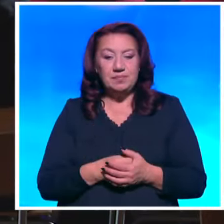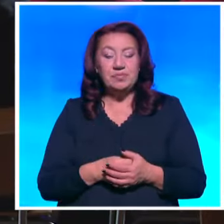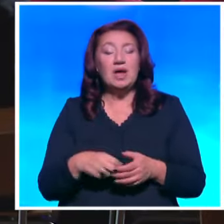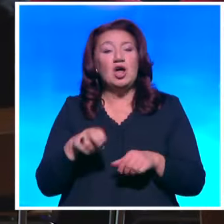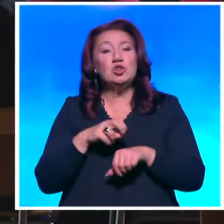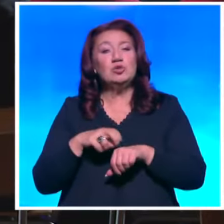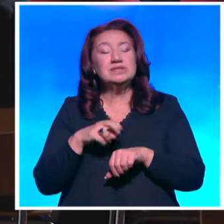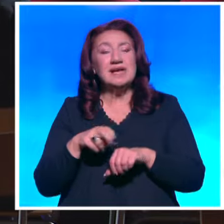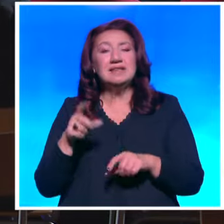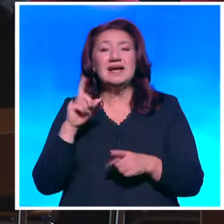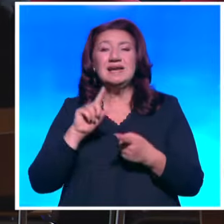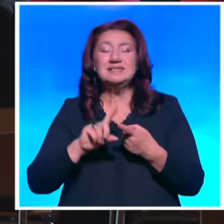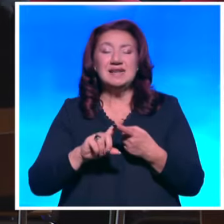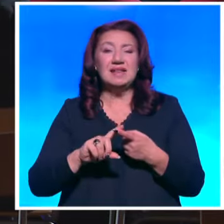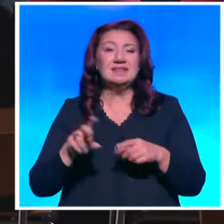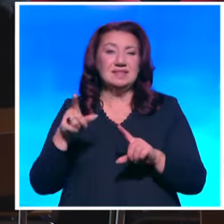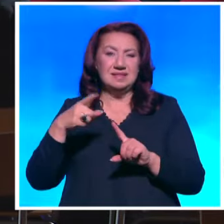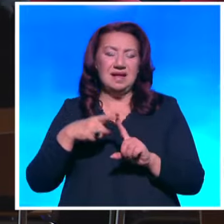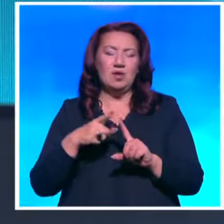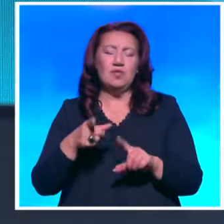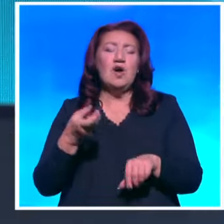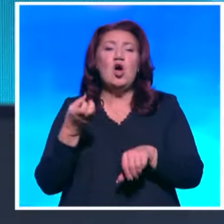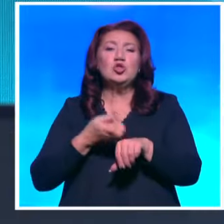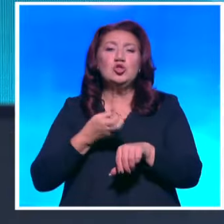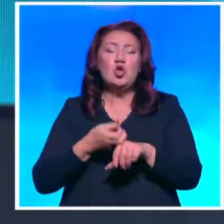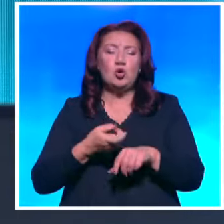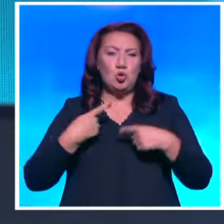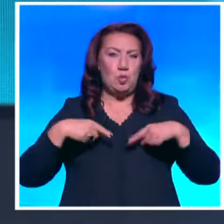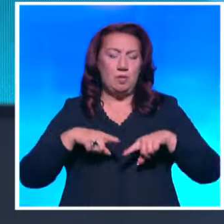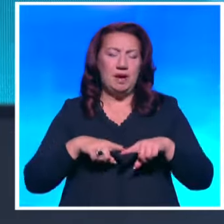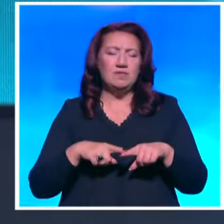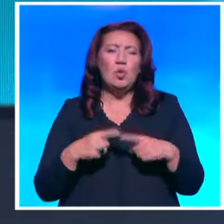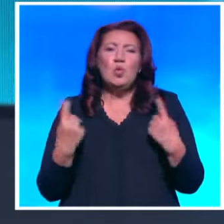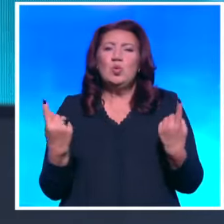Кристиян Таков. Доктор по право. Да, радикален беше. Позволете ми да завърша